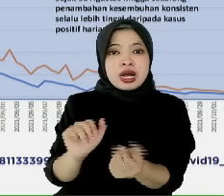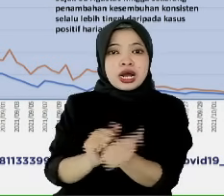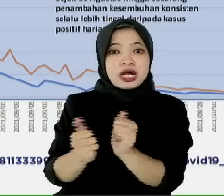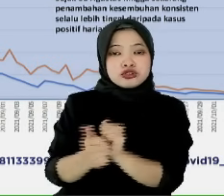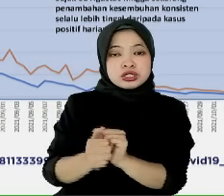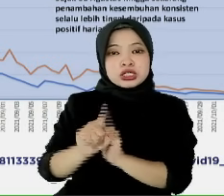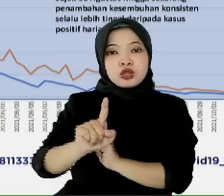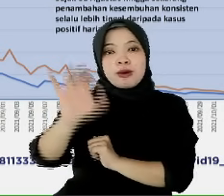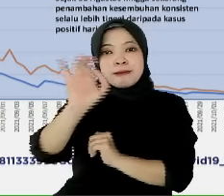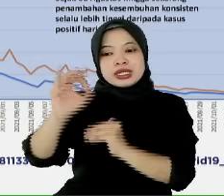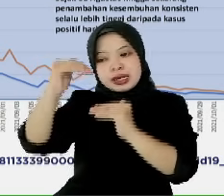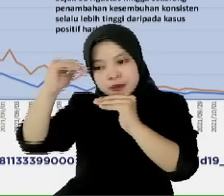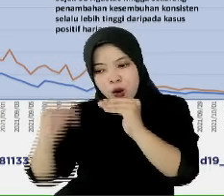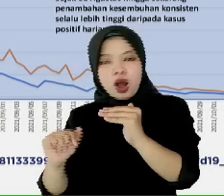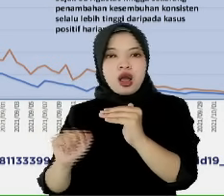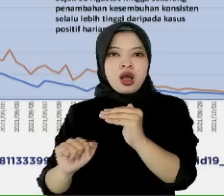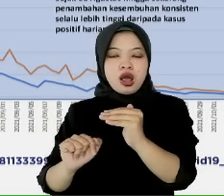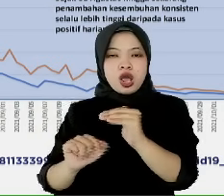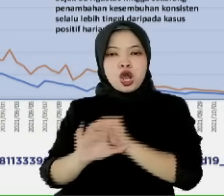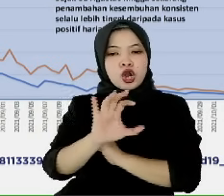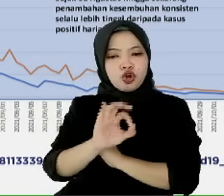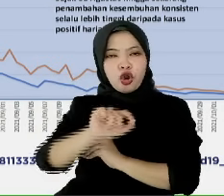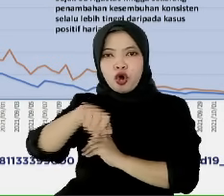bawah 1%, yaitu